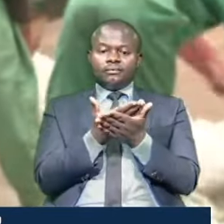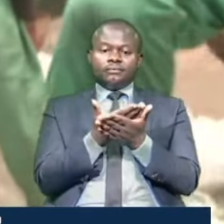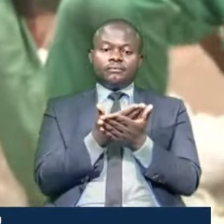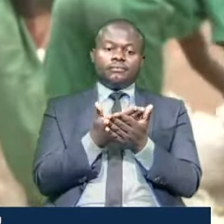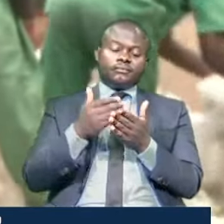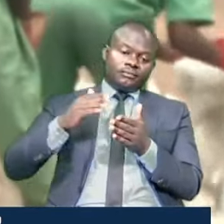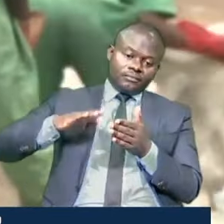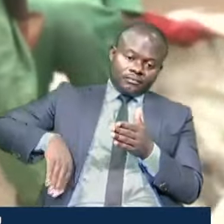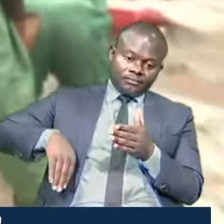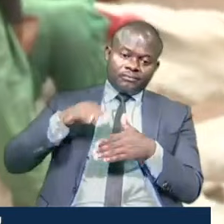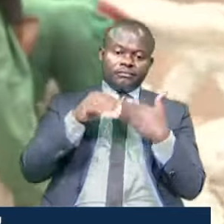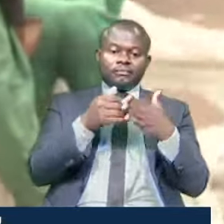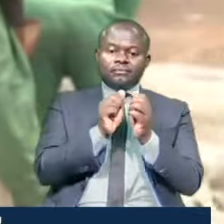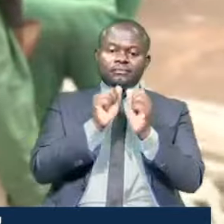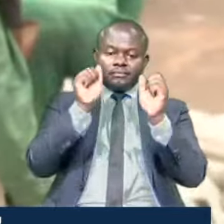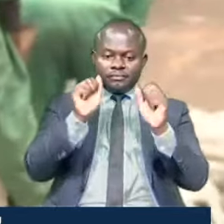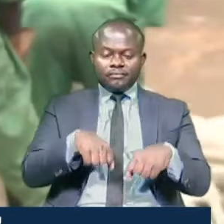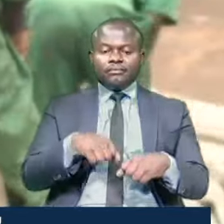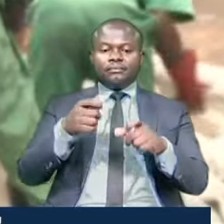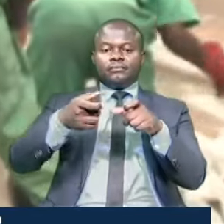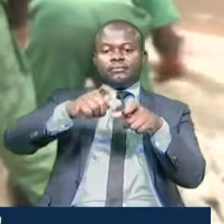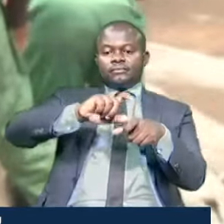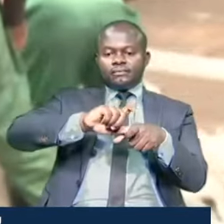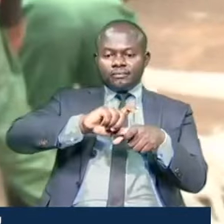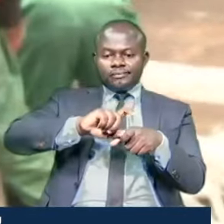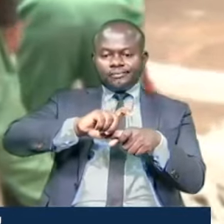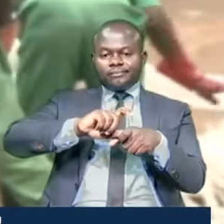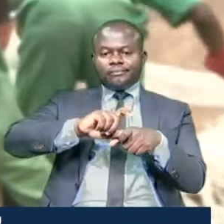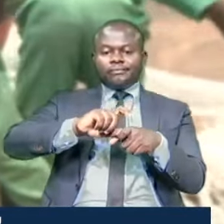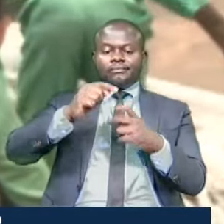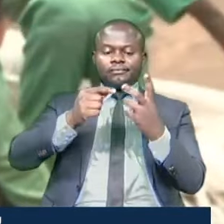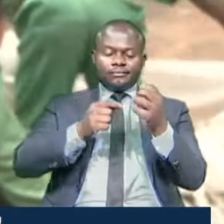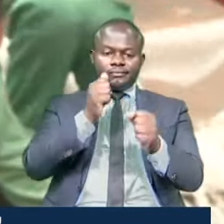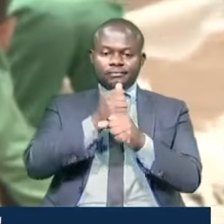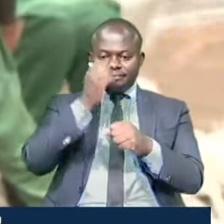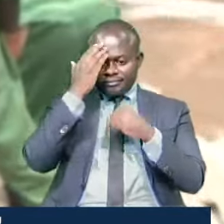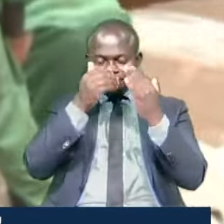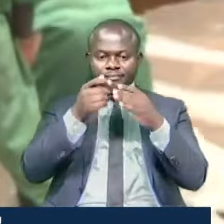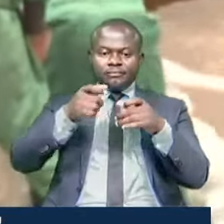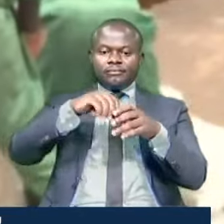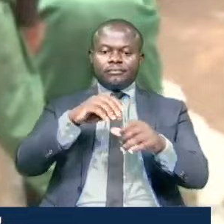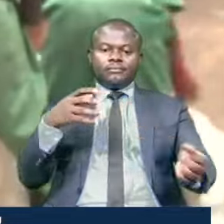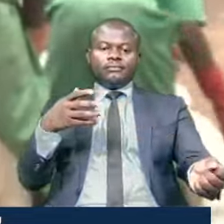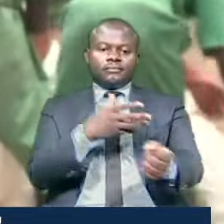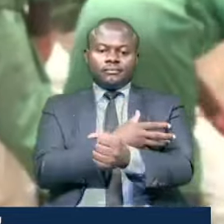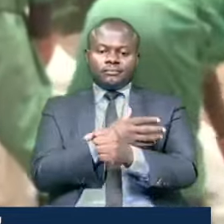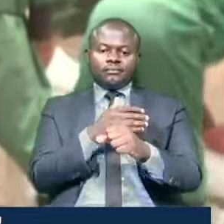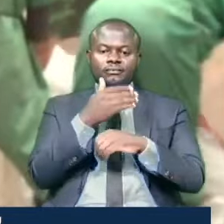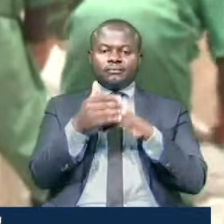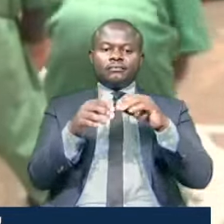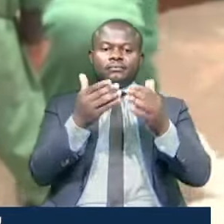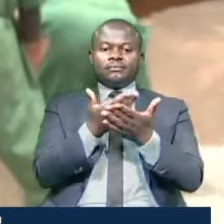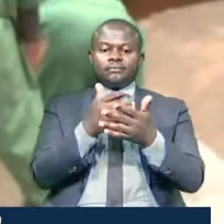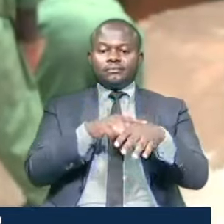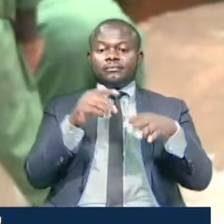dukererwa kuba wakongera ibyo ukora ngo wongere ingufu bigafata igihe